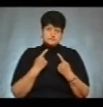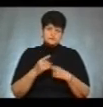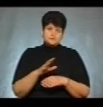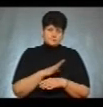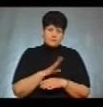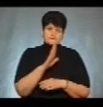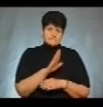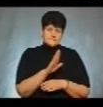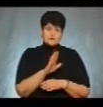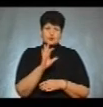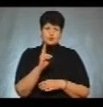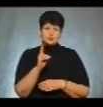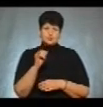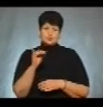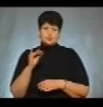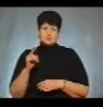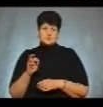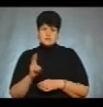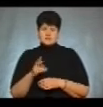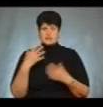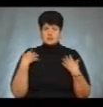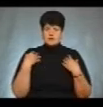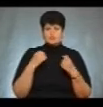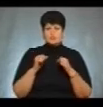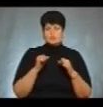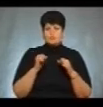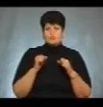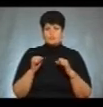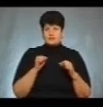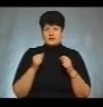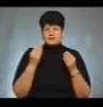спілкувалися із Віктором Кузіком, начальником управління капітального будівництва